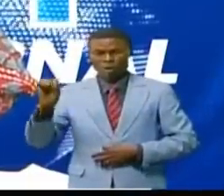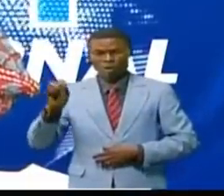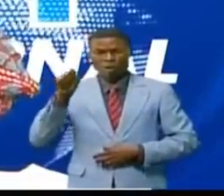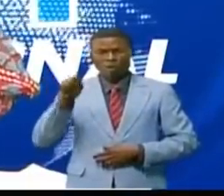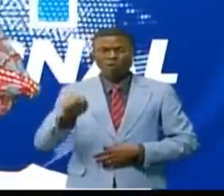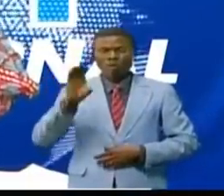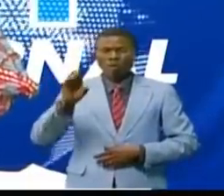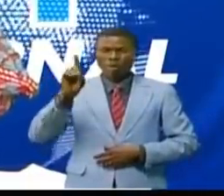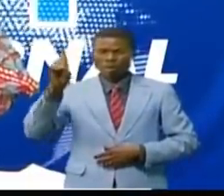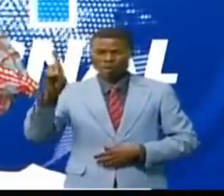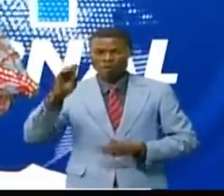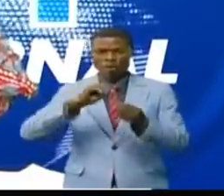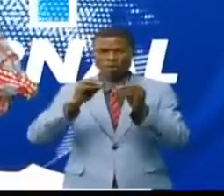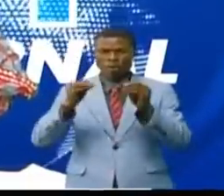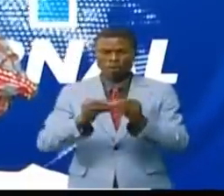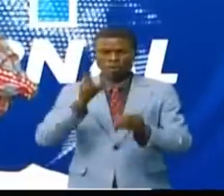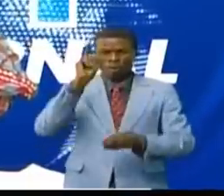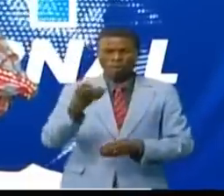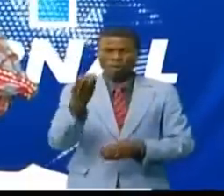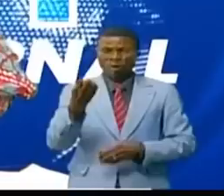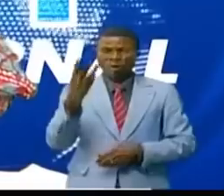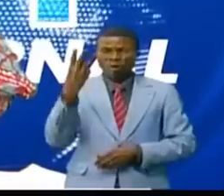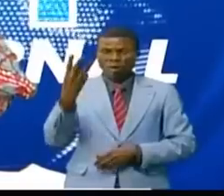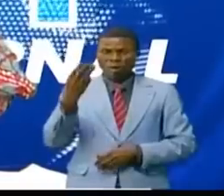contact@hosting.cd au numéro